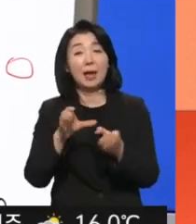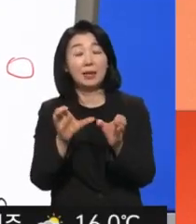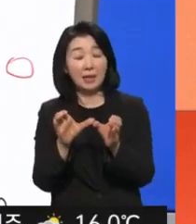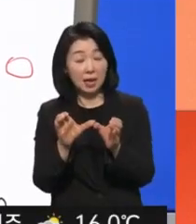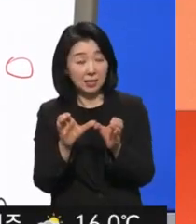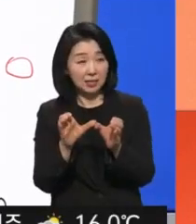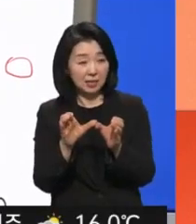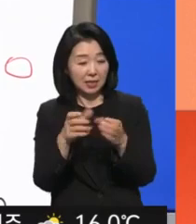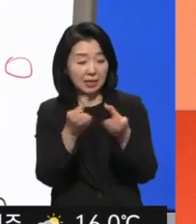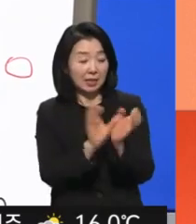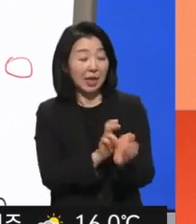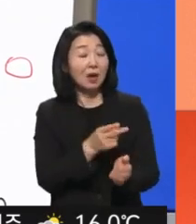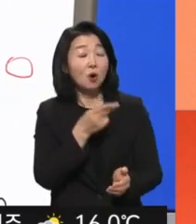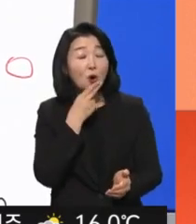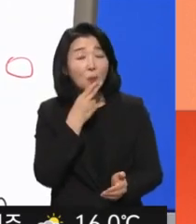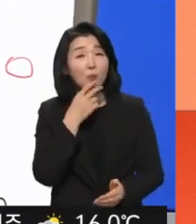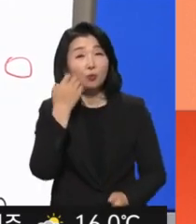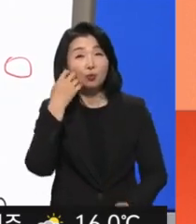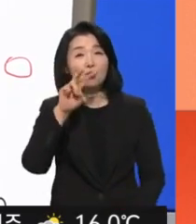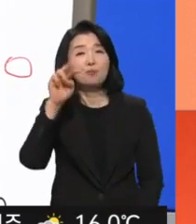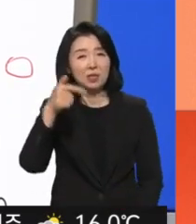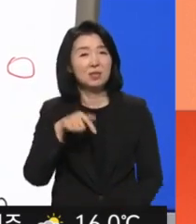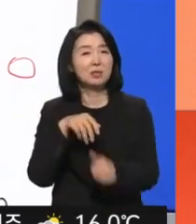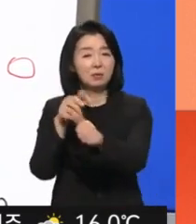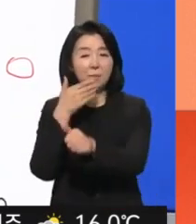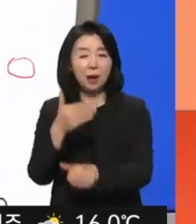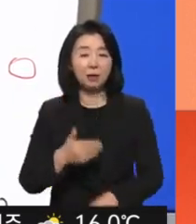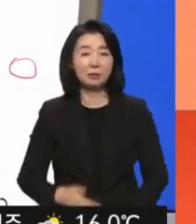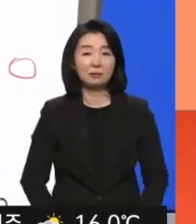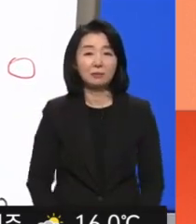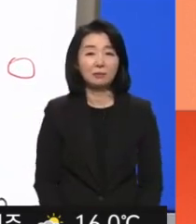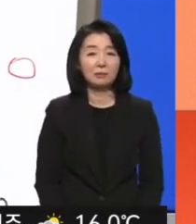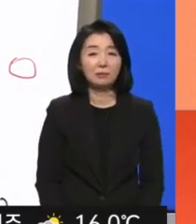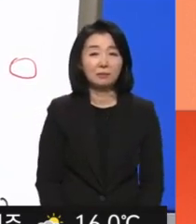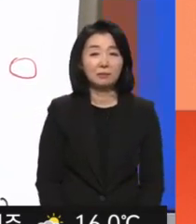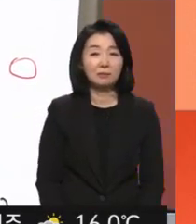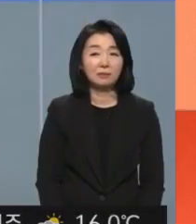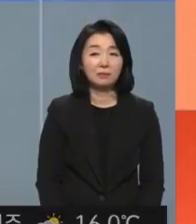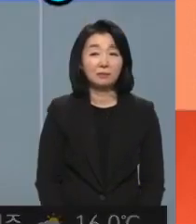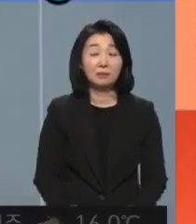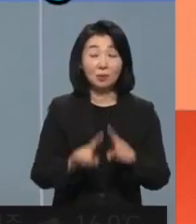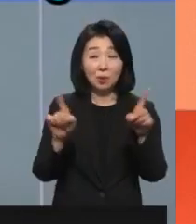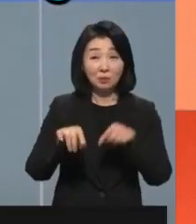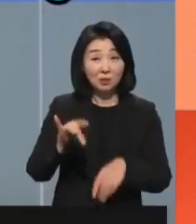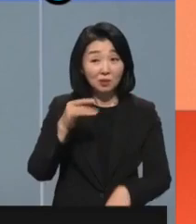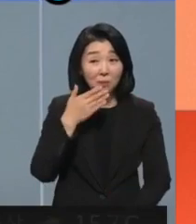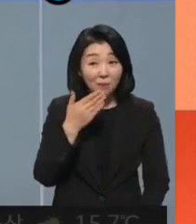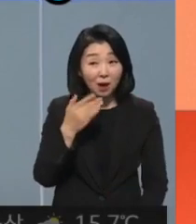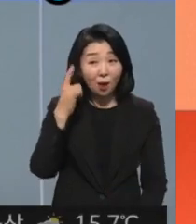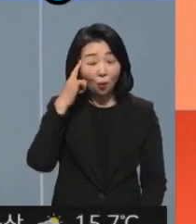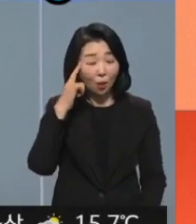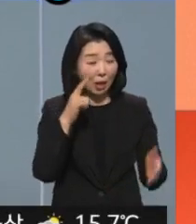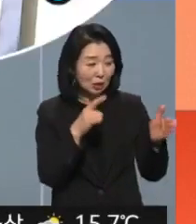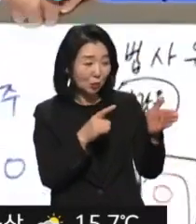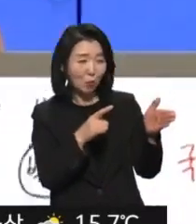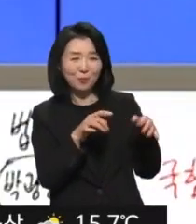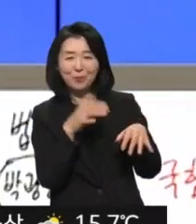된 민영배 의원을 또 집어 넣을 수 있는 겁니다. 화이트보드는 처음 써봤죠. 네. 약간 손이 좀 어수선한